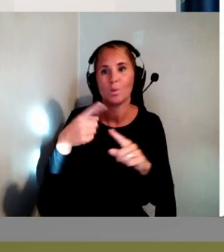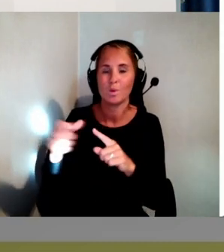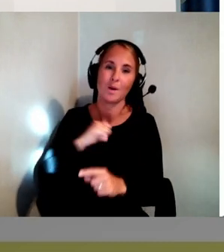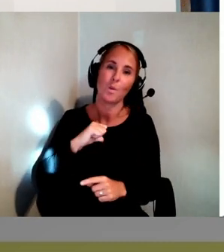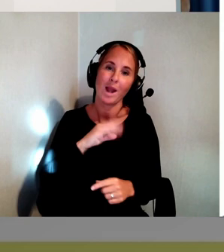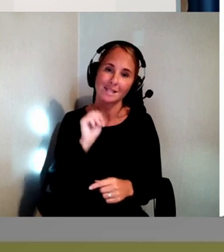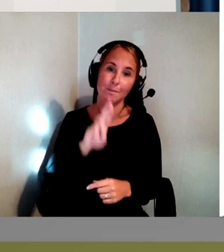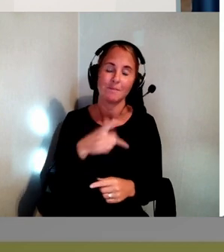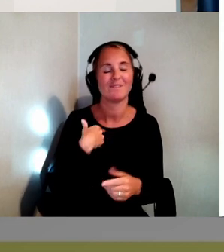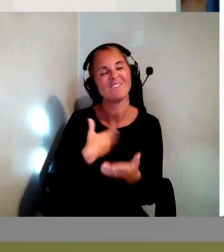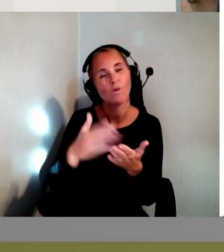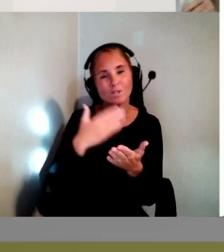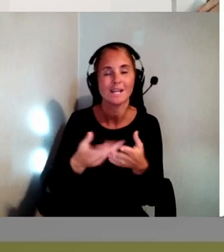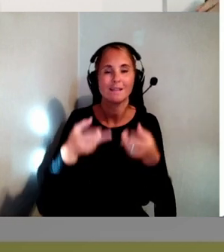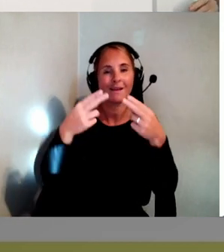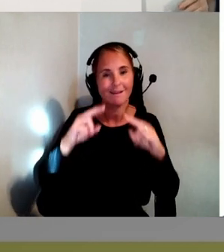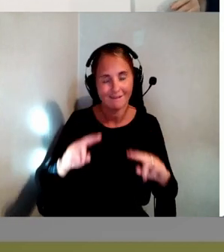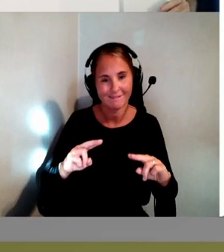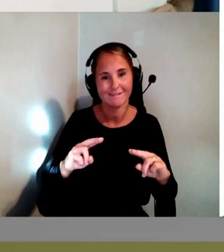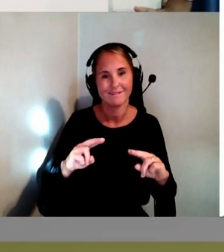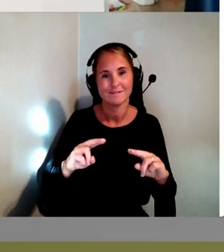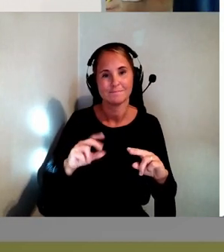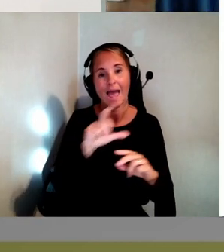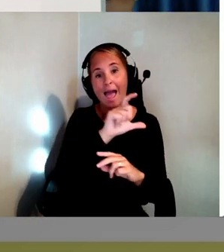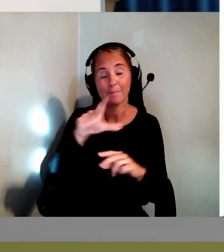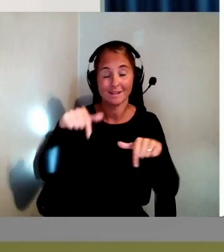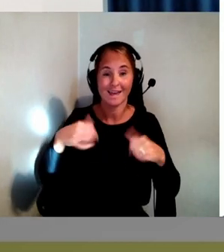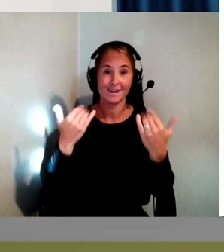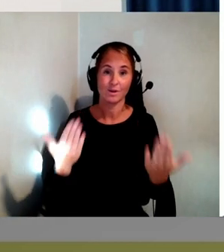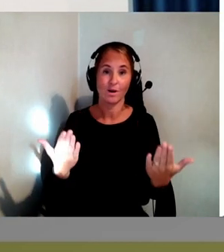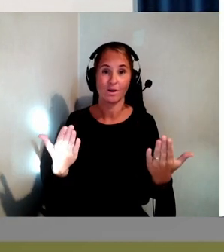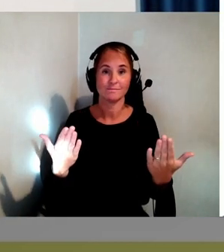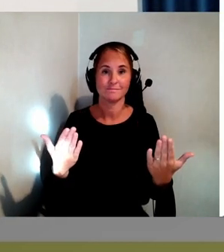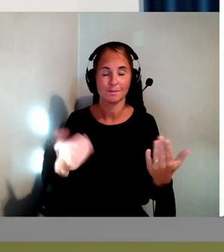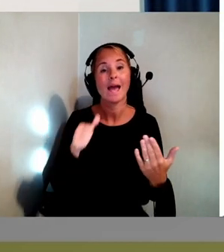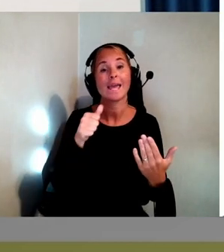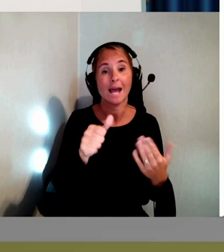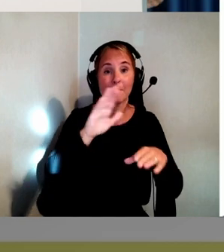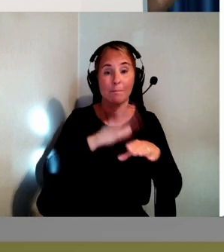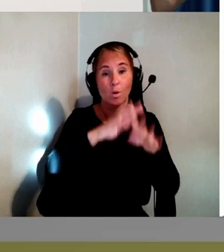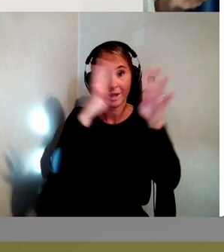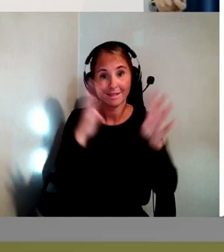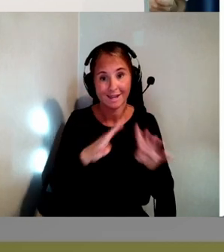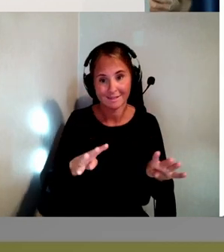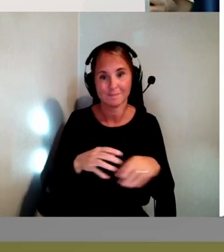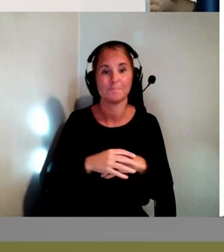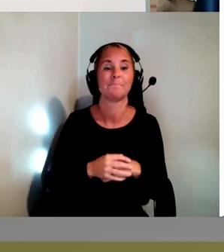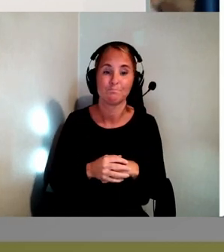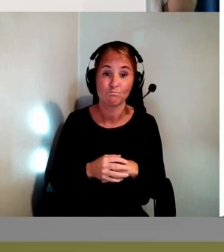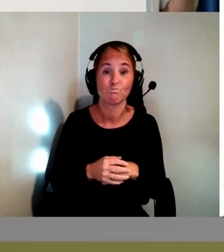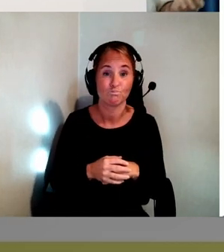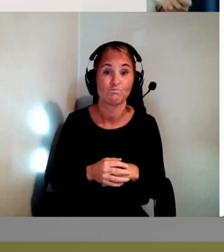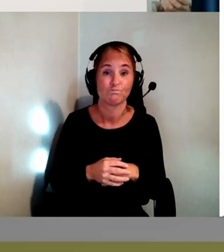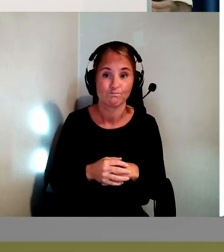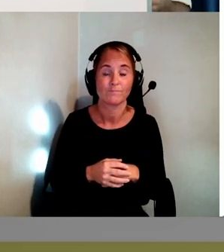går vidare och mer om ämnet för dagen som är då knappar på internet och eh Det